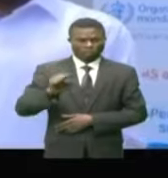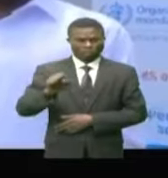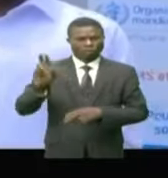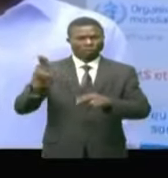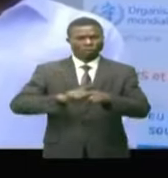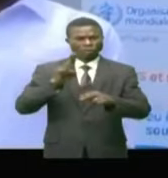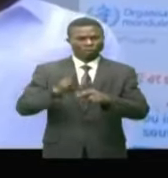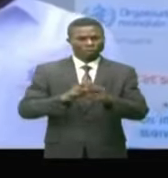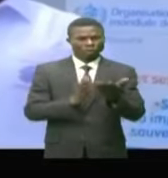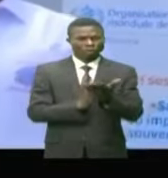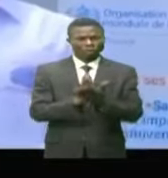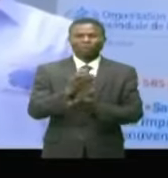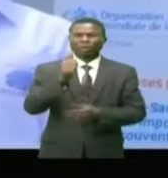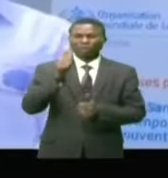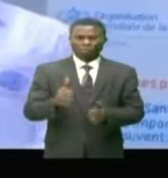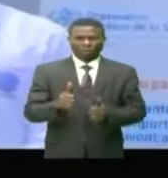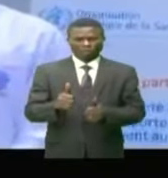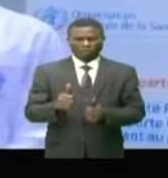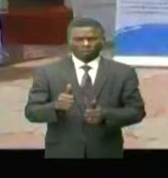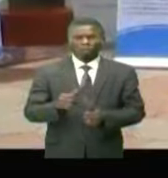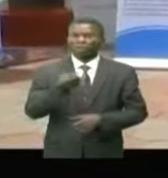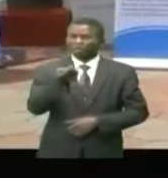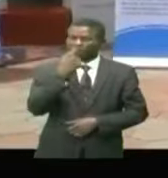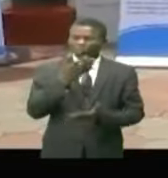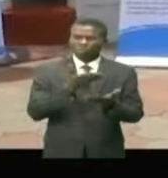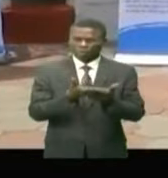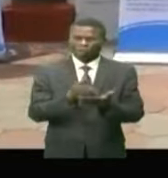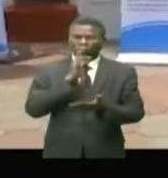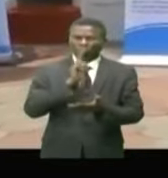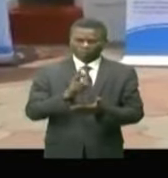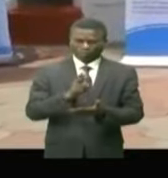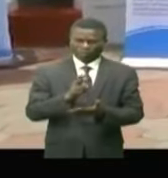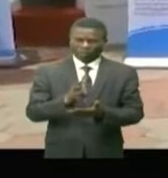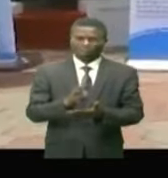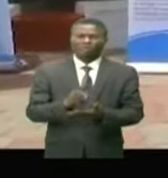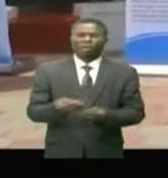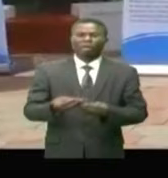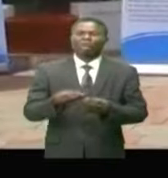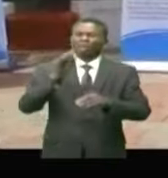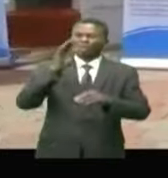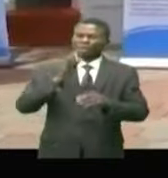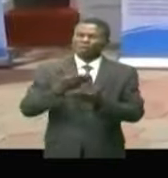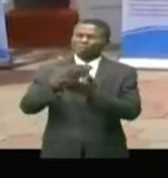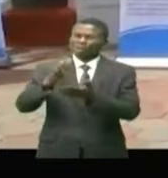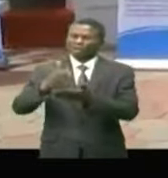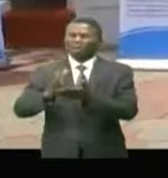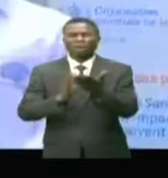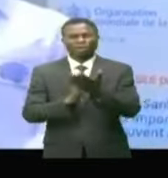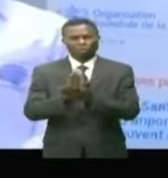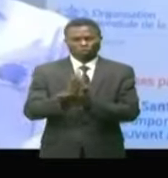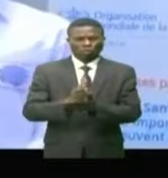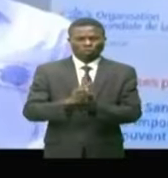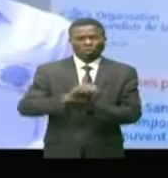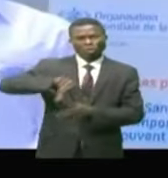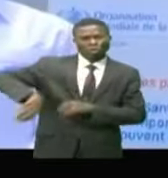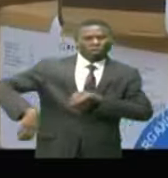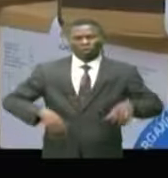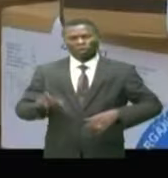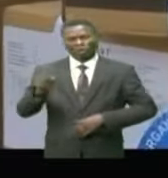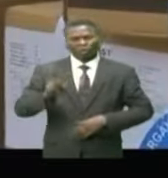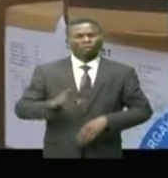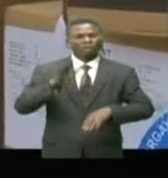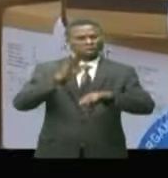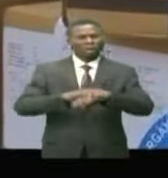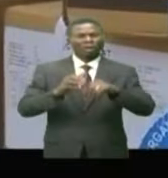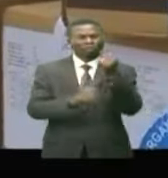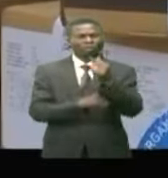père de famille. Que vraiment ces médicaments puissent profiter à toutes ces populations malades, à toutes